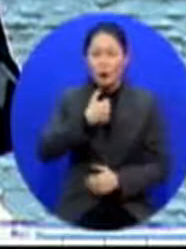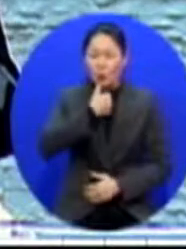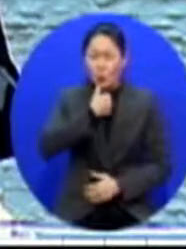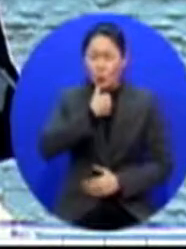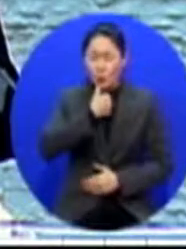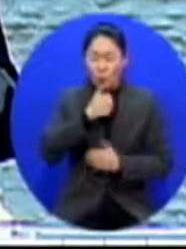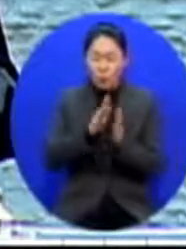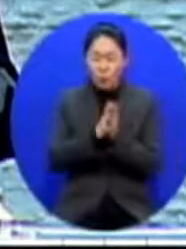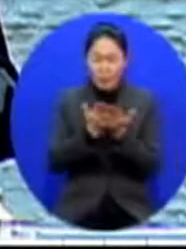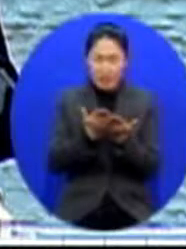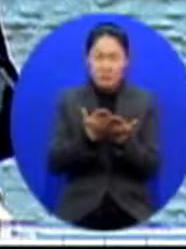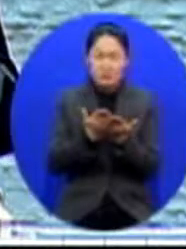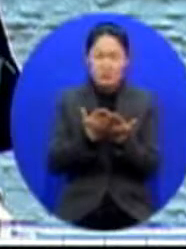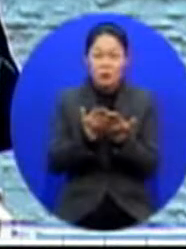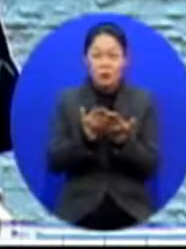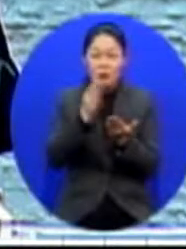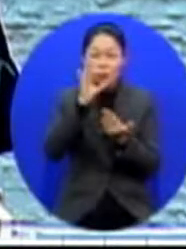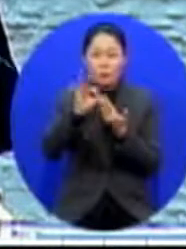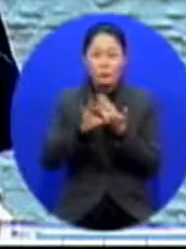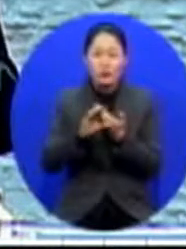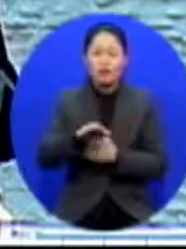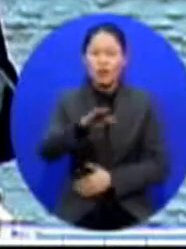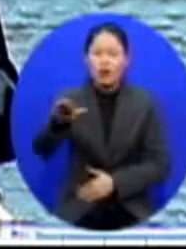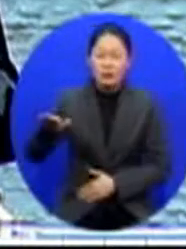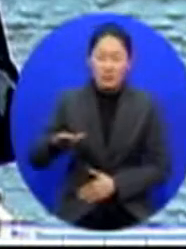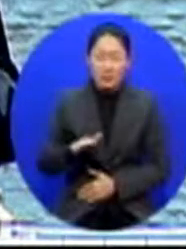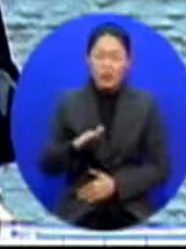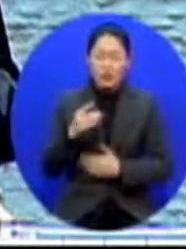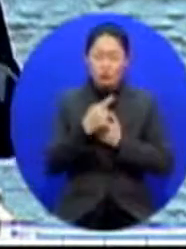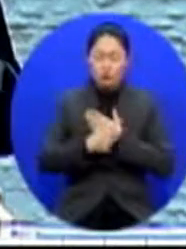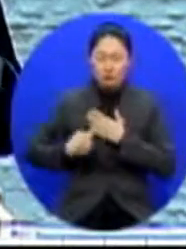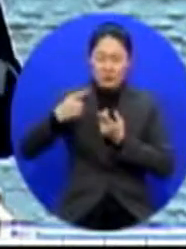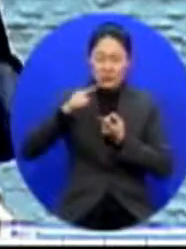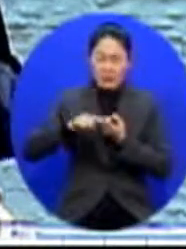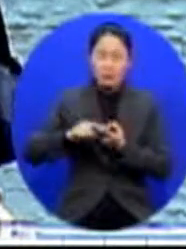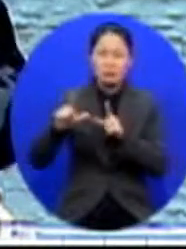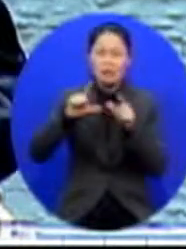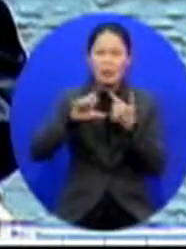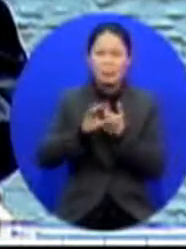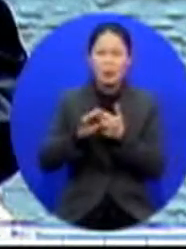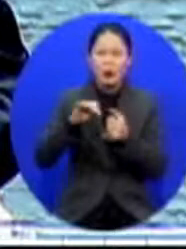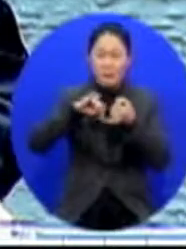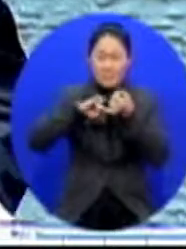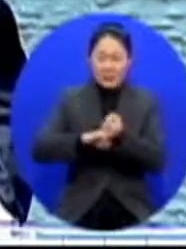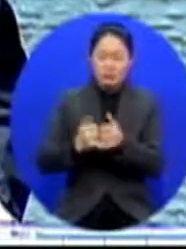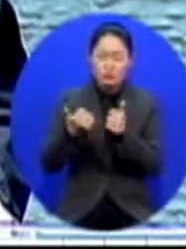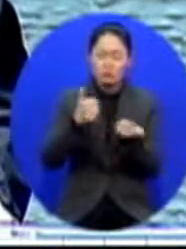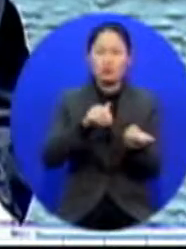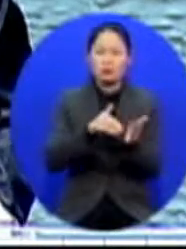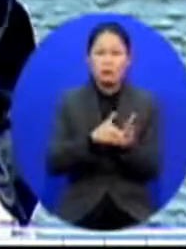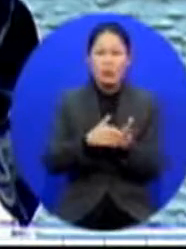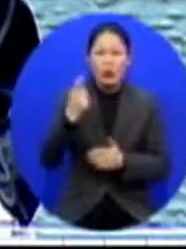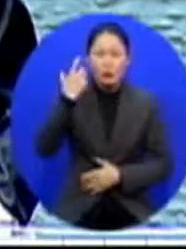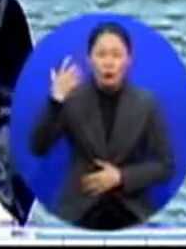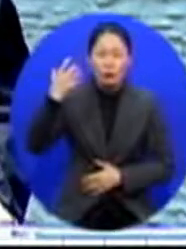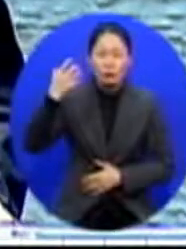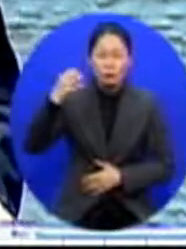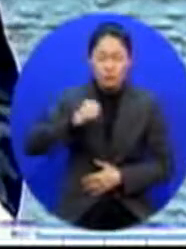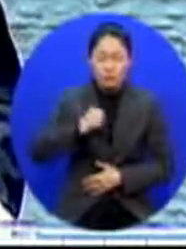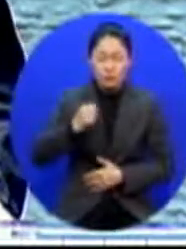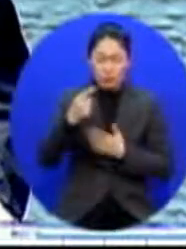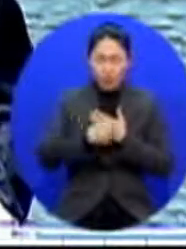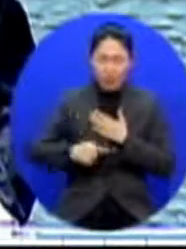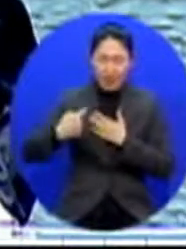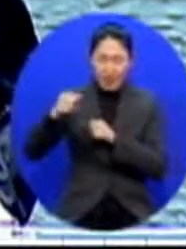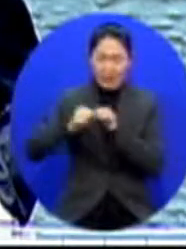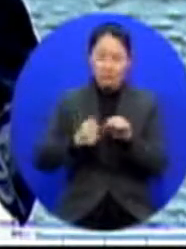13절에 보면 너희가 육신대로 살면 반드시 죽을 것이로되 영어로 써 몸의 행실을 죽이면